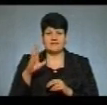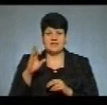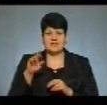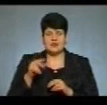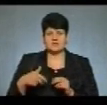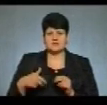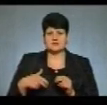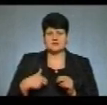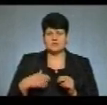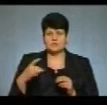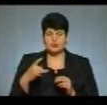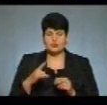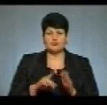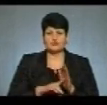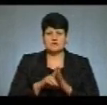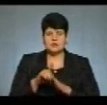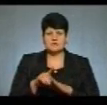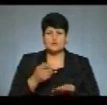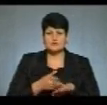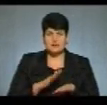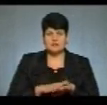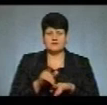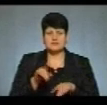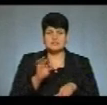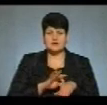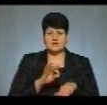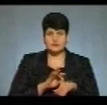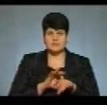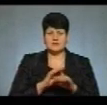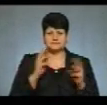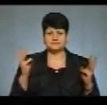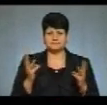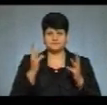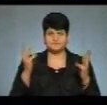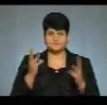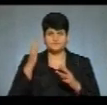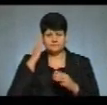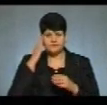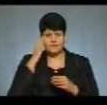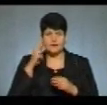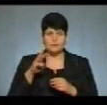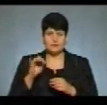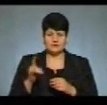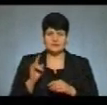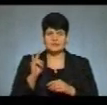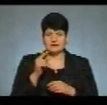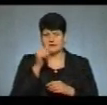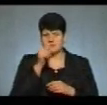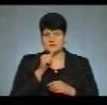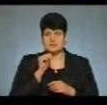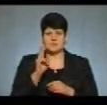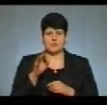на кір почалось ускладнення. Він захворів на кореневий енцефаліт, каже його мати Анастасія Яворська. Дитина місяць перебуває у